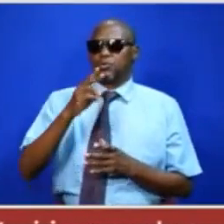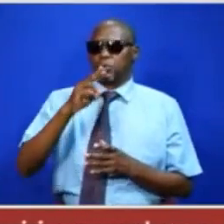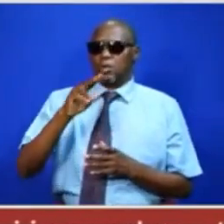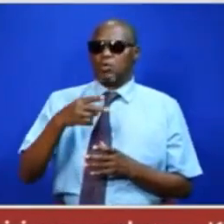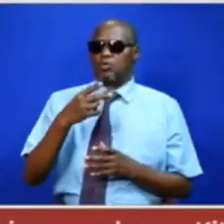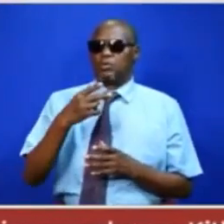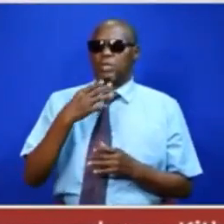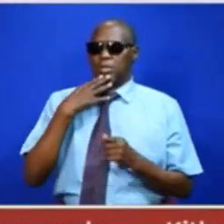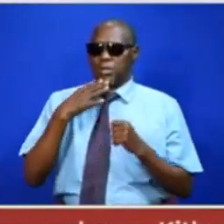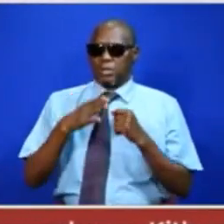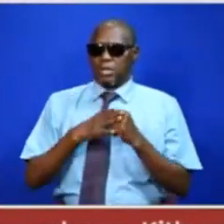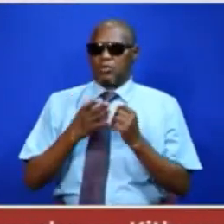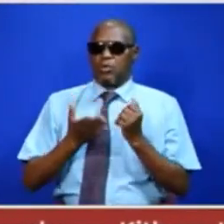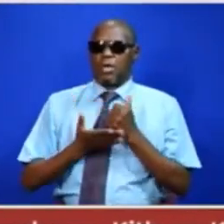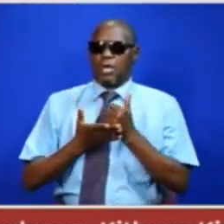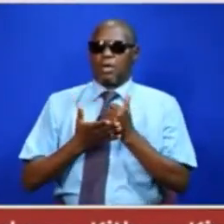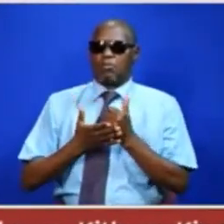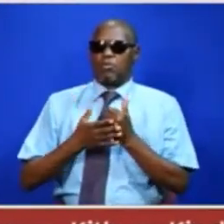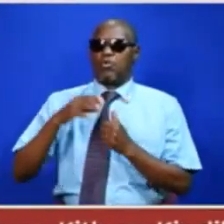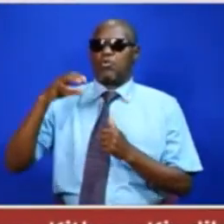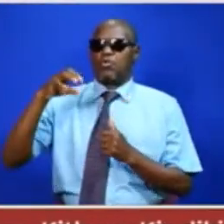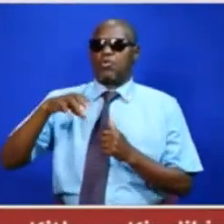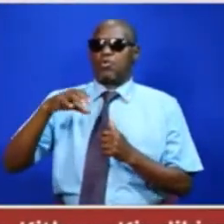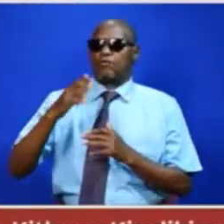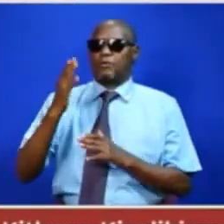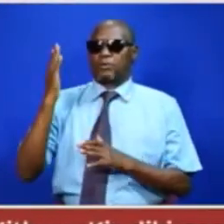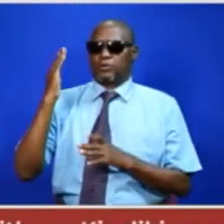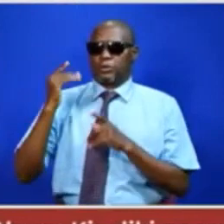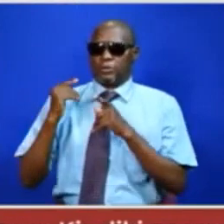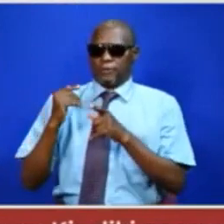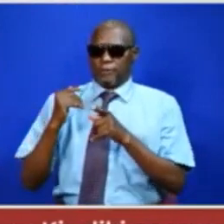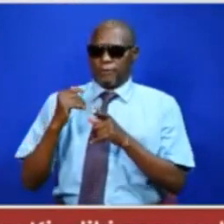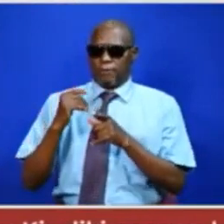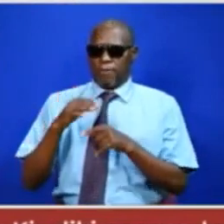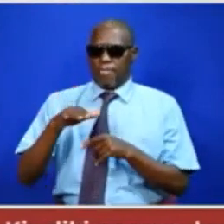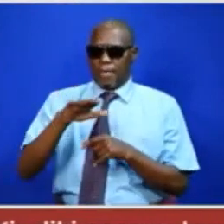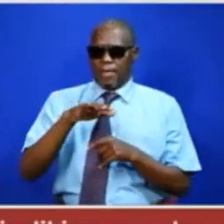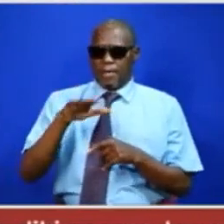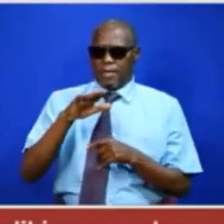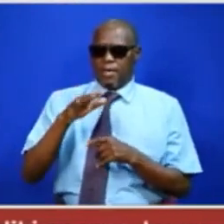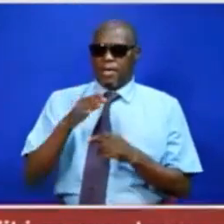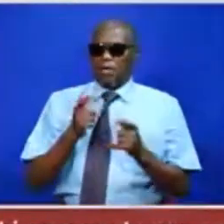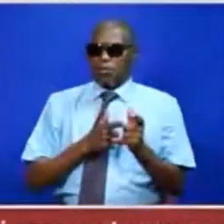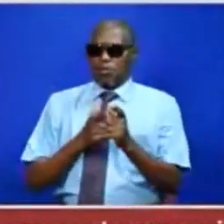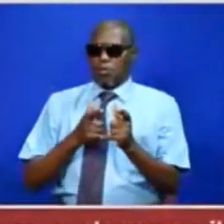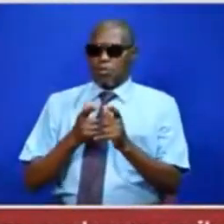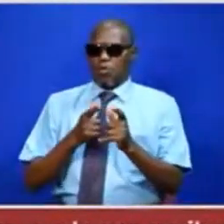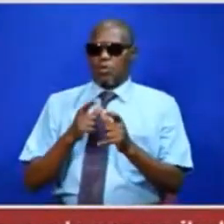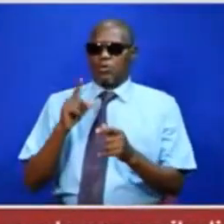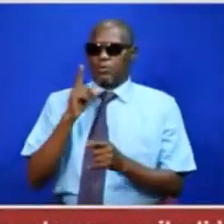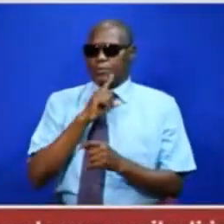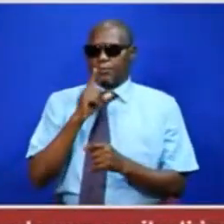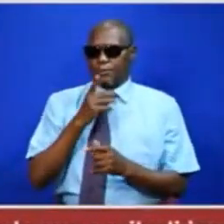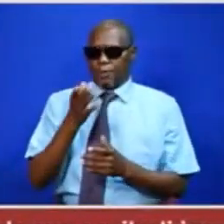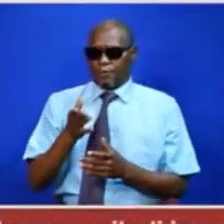Kongo katika kukabiliana na kuzorota kwa usalama katika eneo la mashariki lenye mapigano makali.